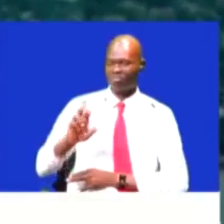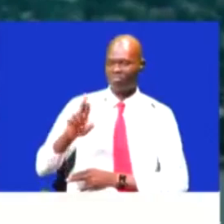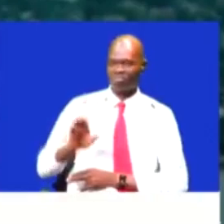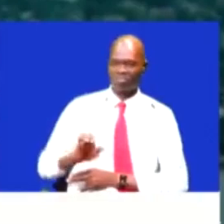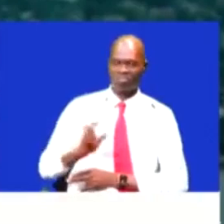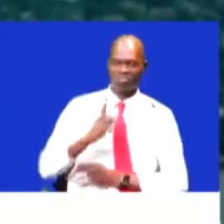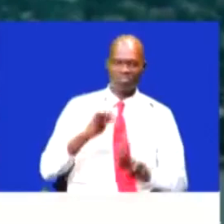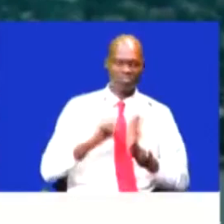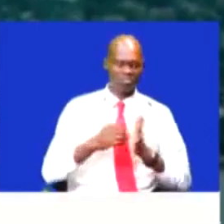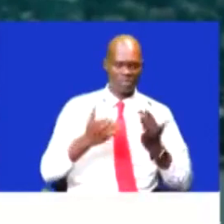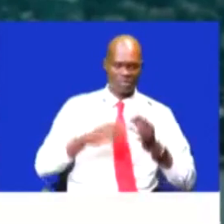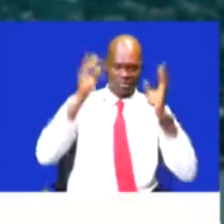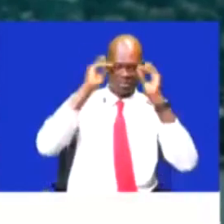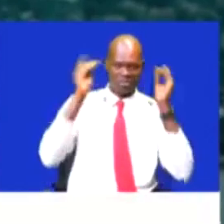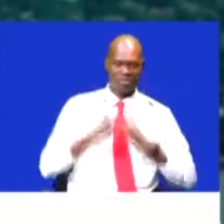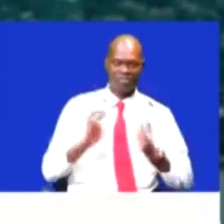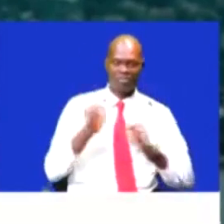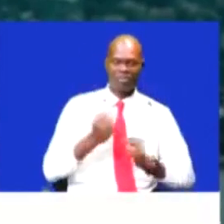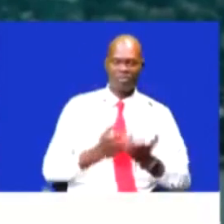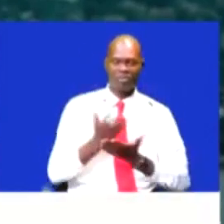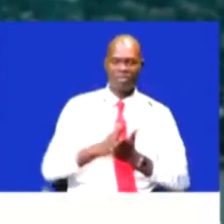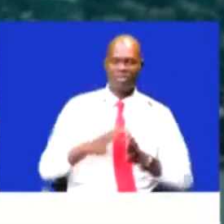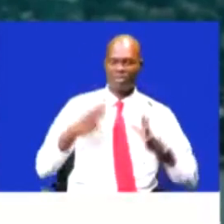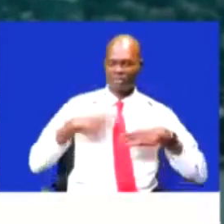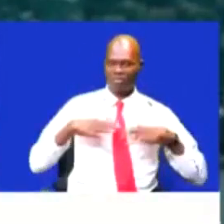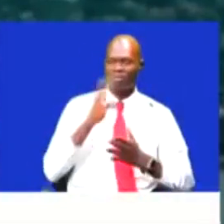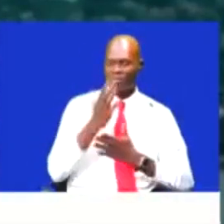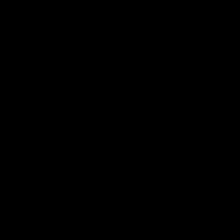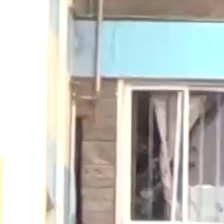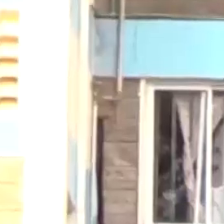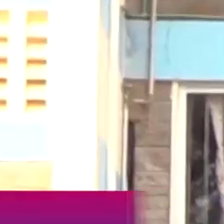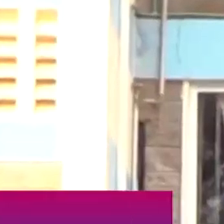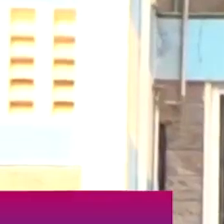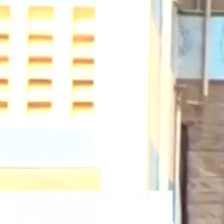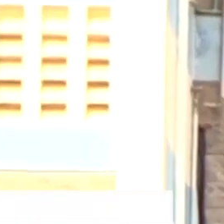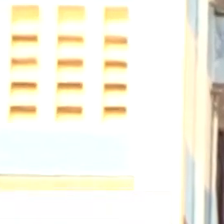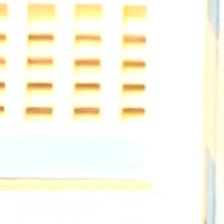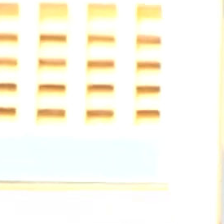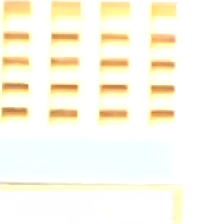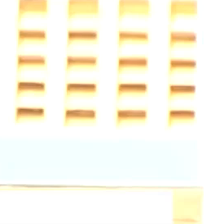okang' mar neno ni jopiny maiko ringre jo